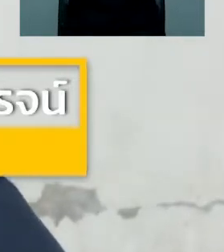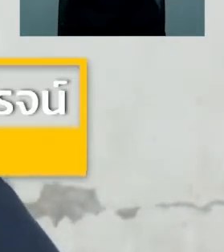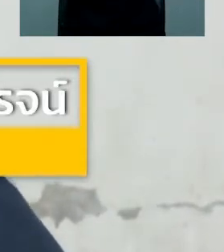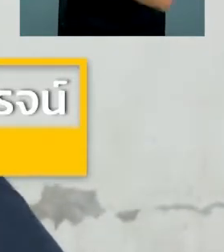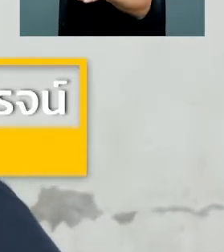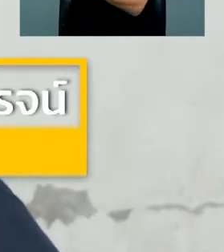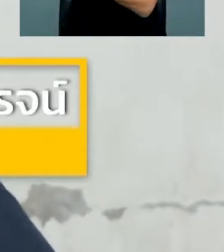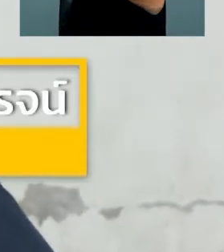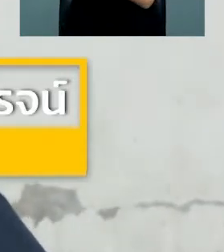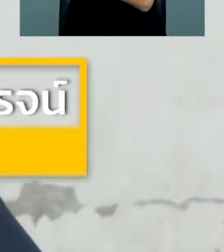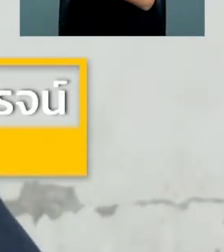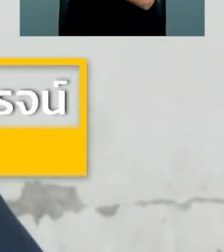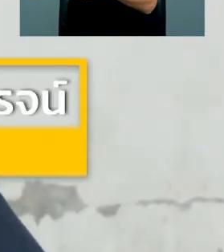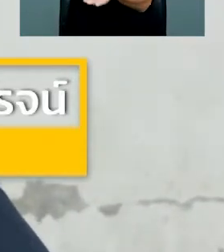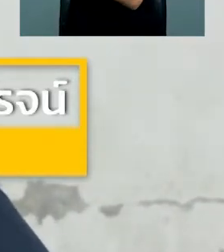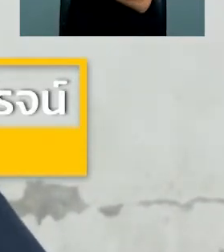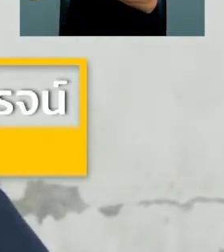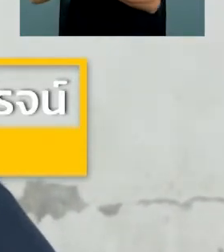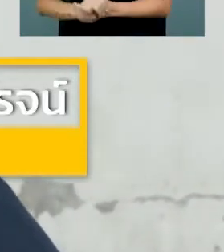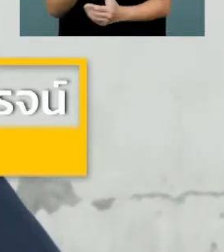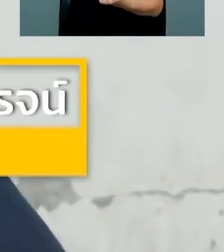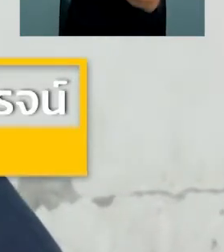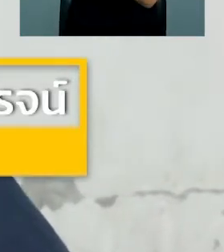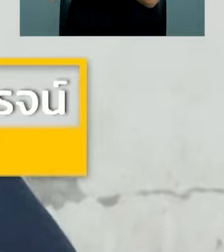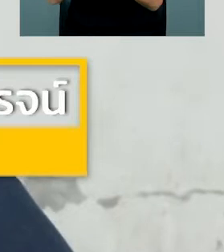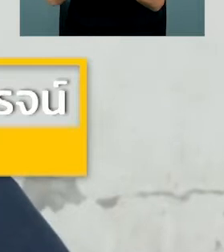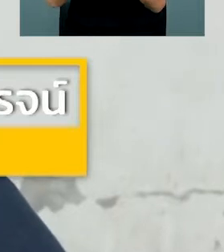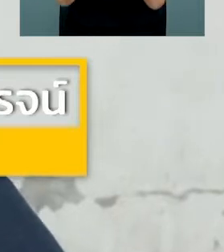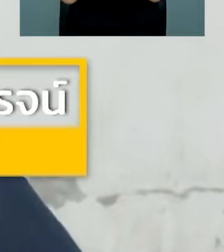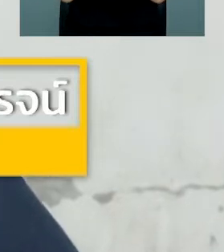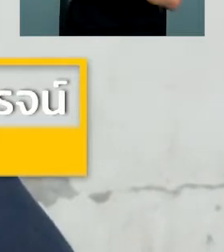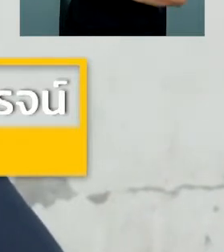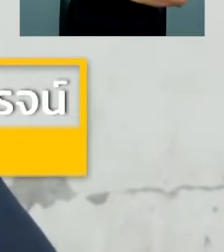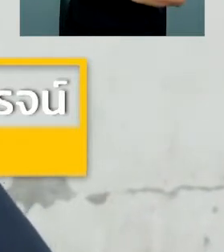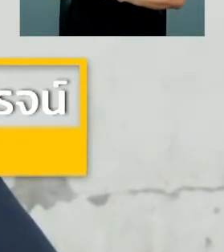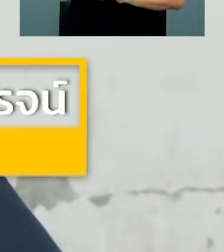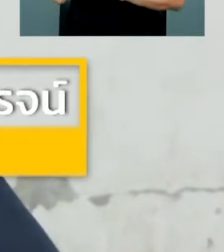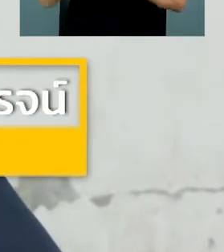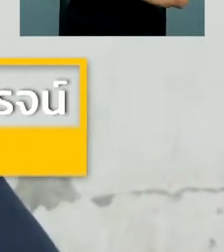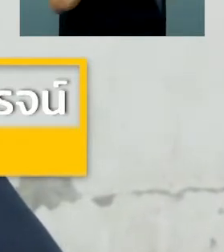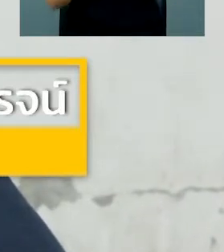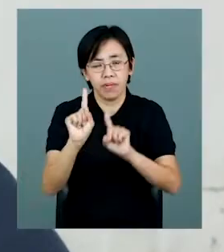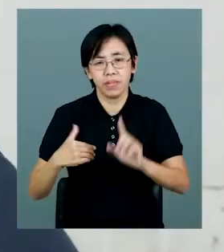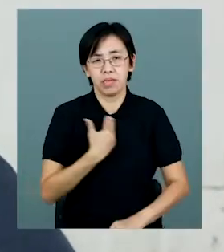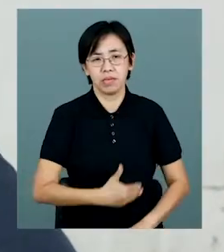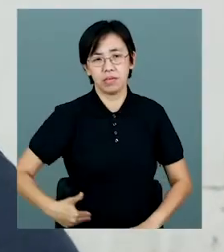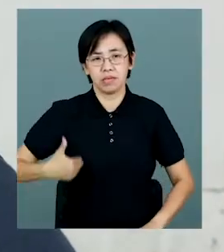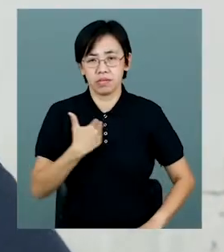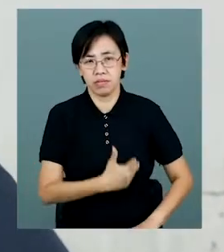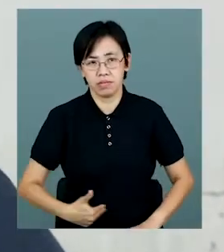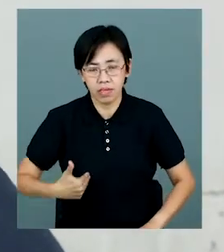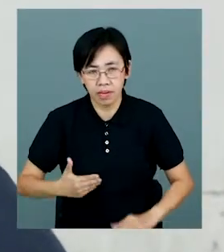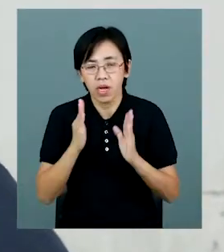าข้อมูลมาหาปัจจัยที่ส่งผลต่อการเข้าถึงส่งผลต่อความเข้าใจส่งผลต่อการประเมินสุขภ